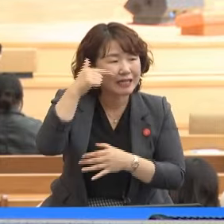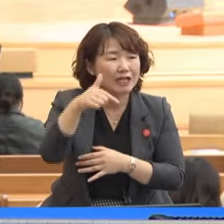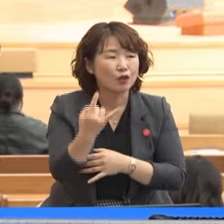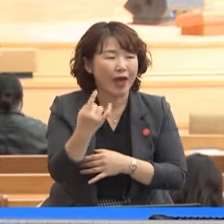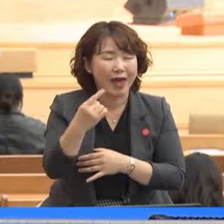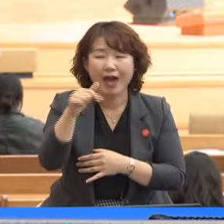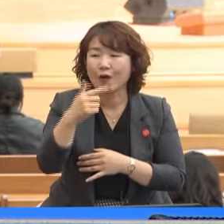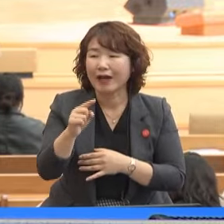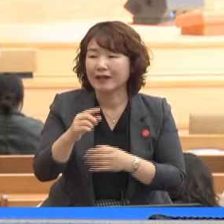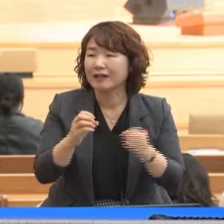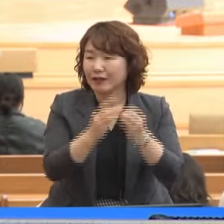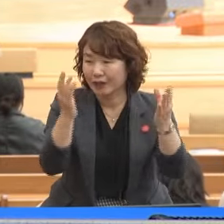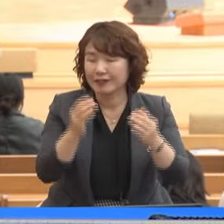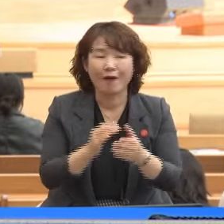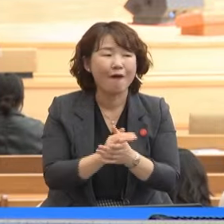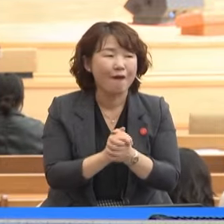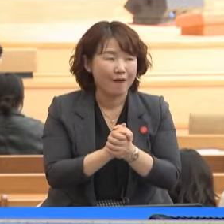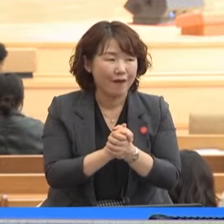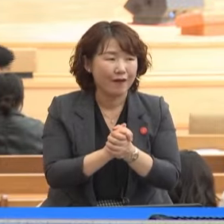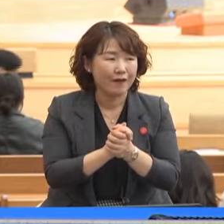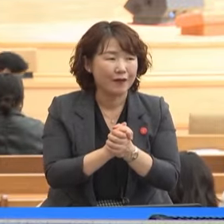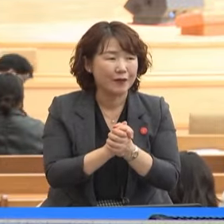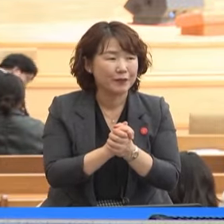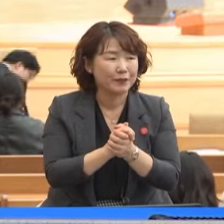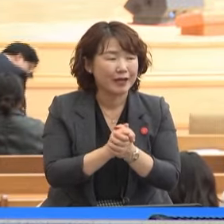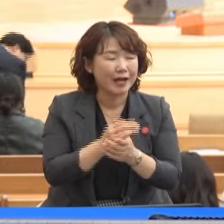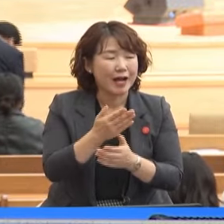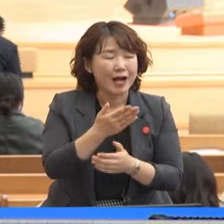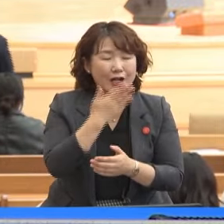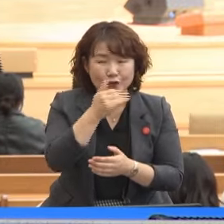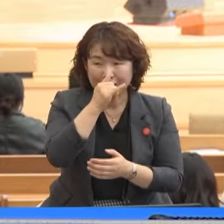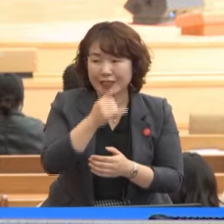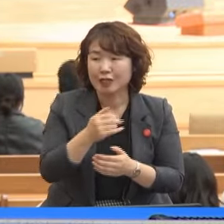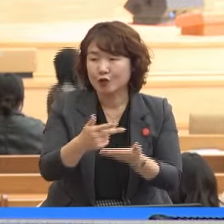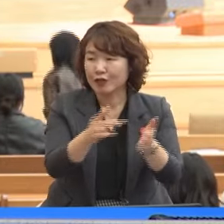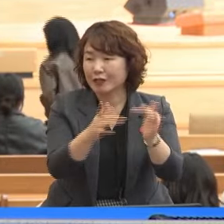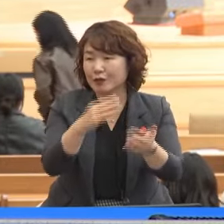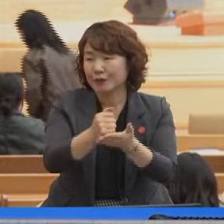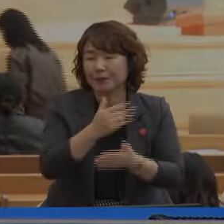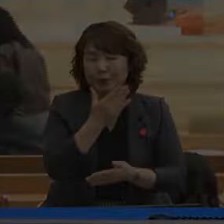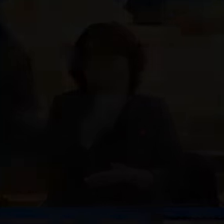축원합니다. 기도의 뇌관을 터뜨릴 수 있기를 주 예수 이름으로 축원합니다.